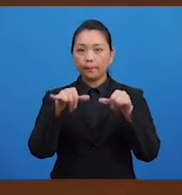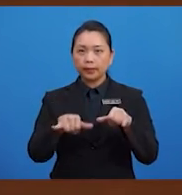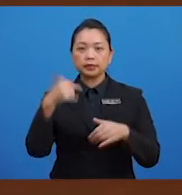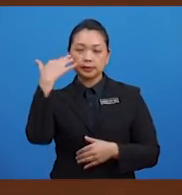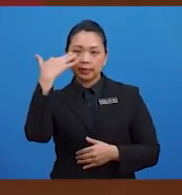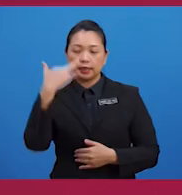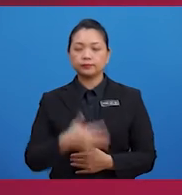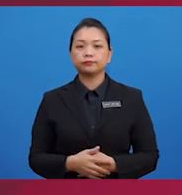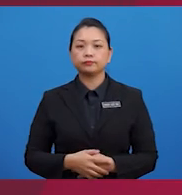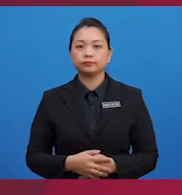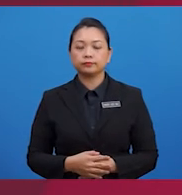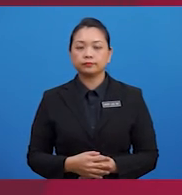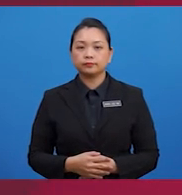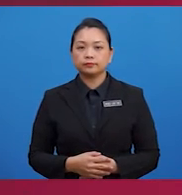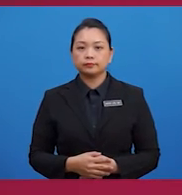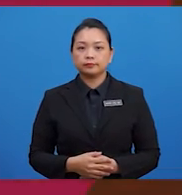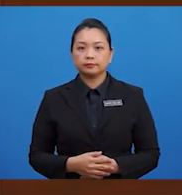segar.